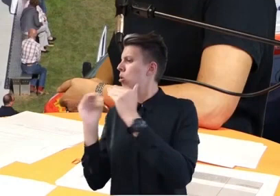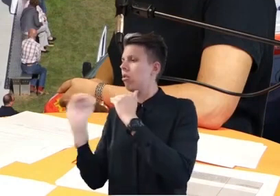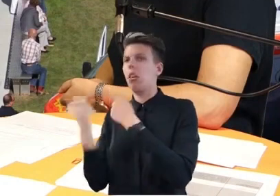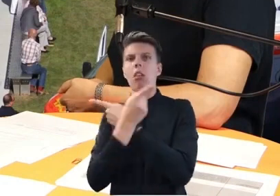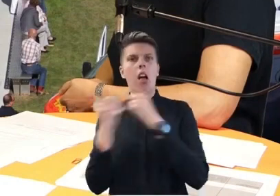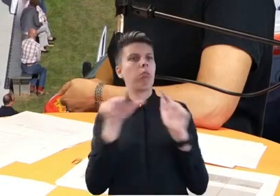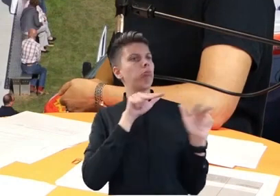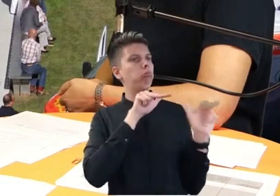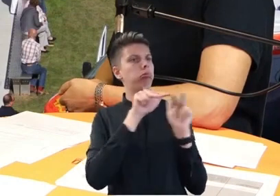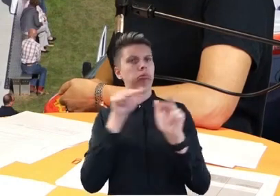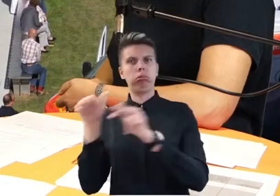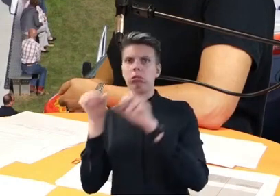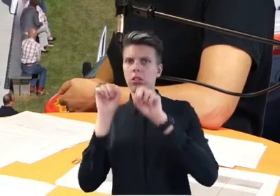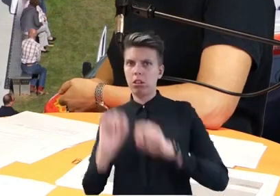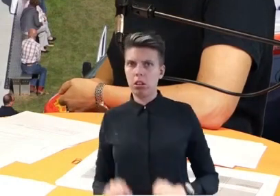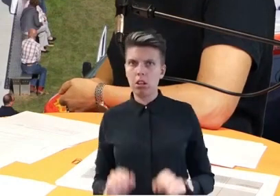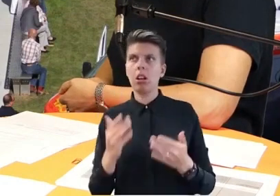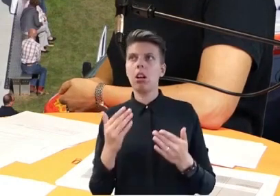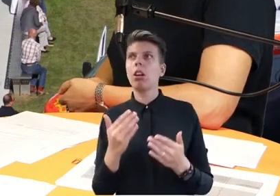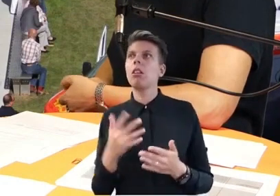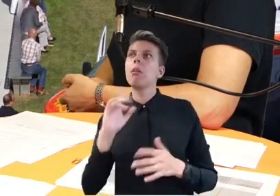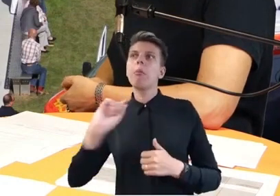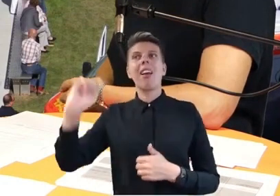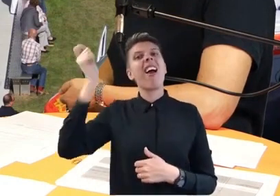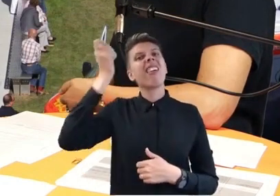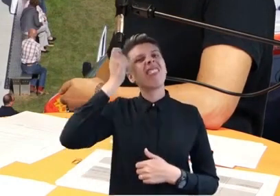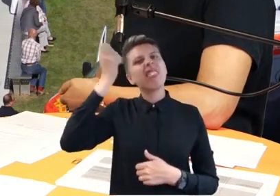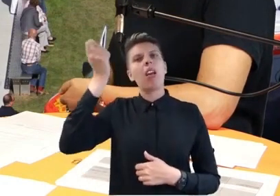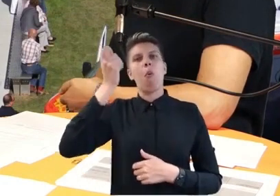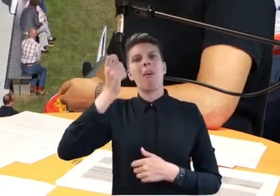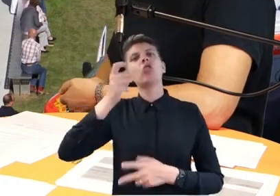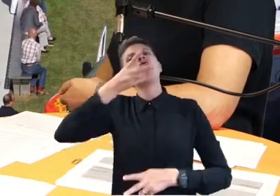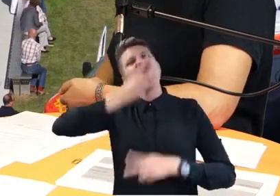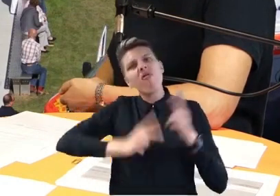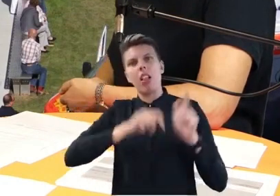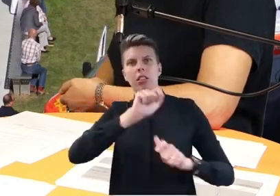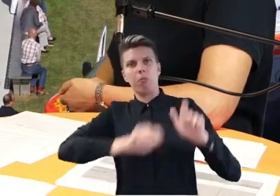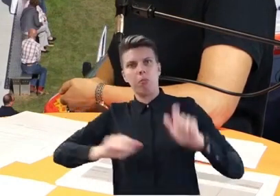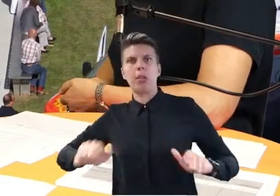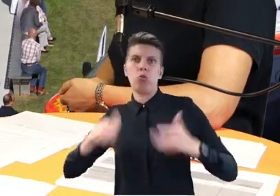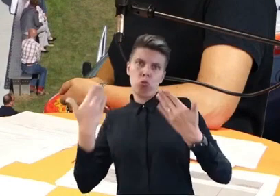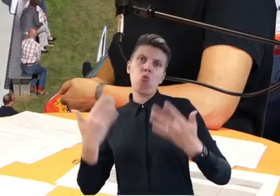der Schwerpunkt in der Versorgung von thermisch traumatisch verletzten Patienten.